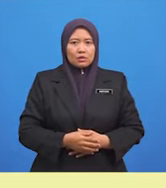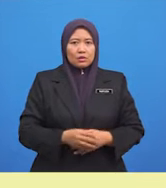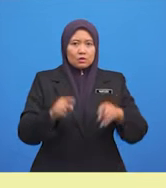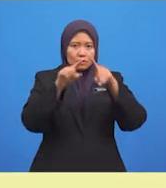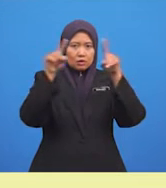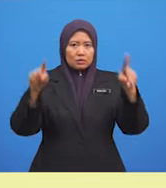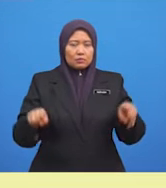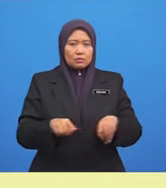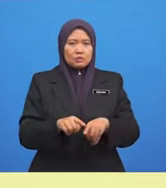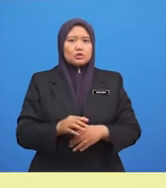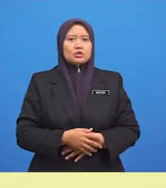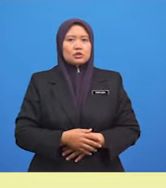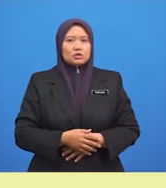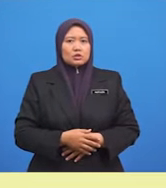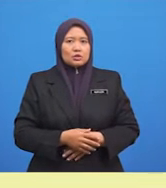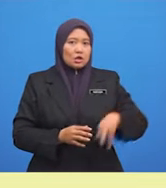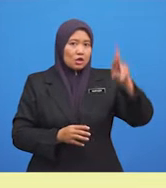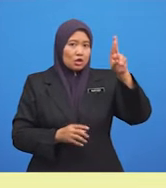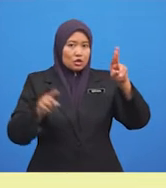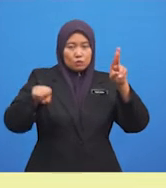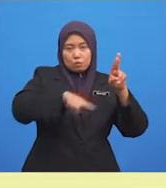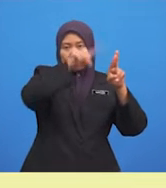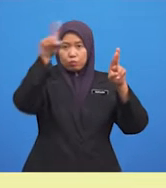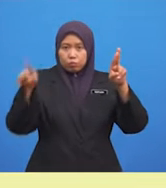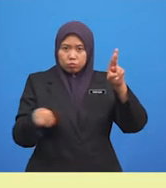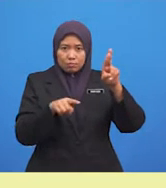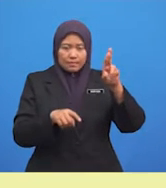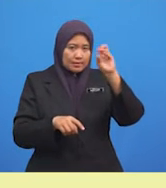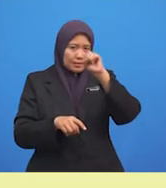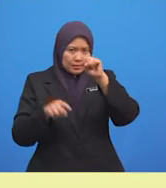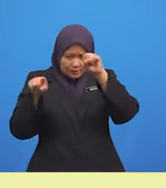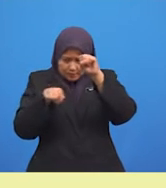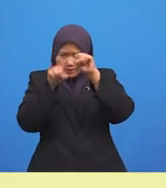Gambar rajah Vans yang terbentuk adalah seperti berikut.